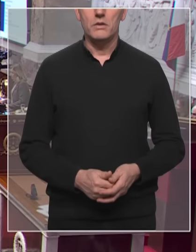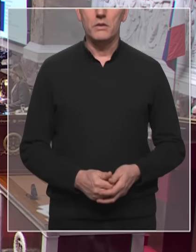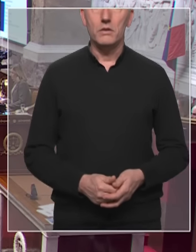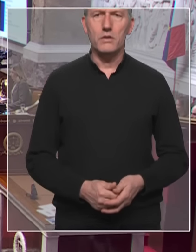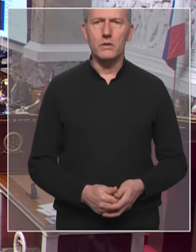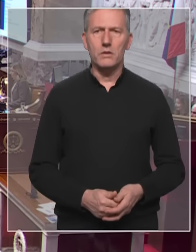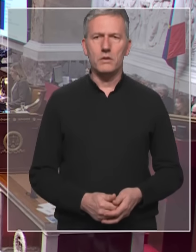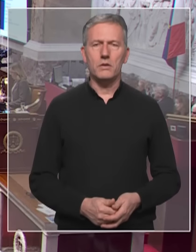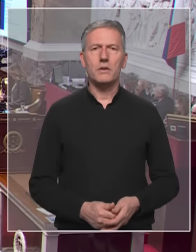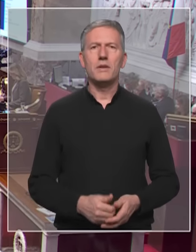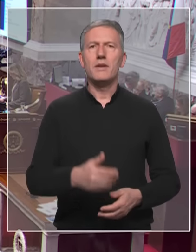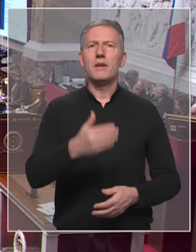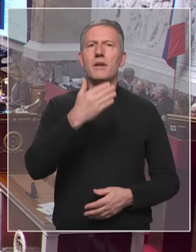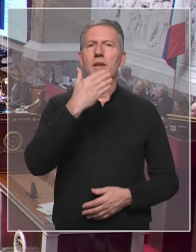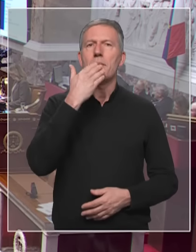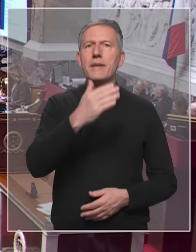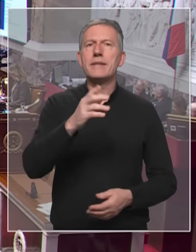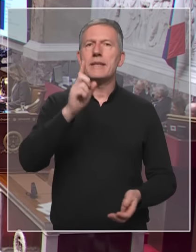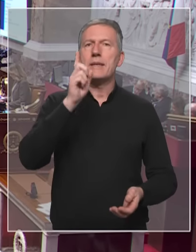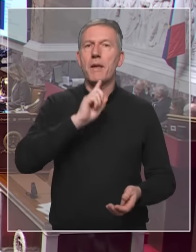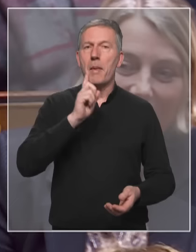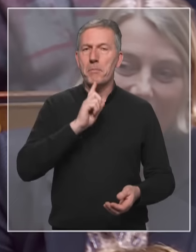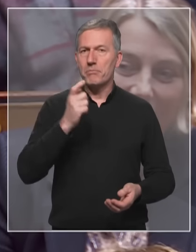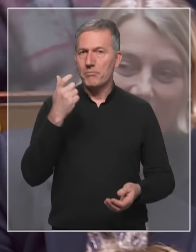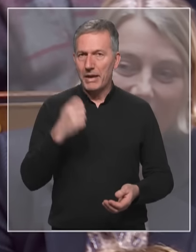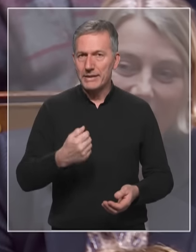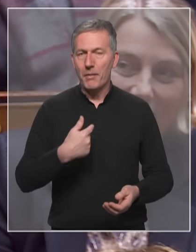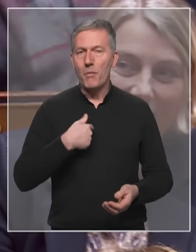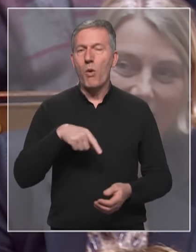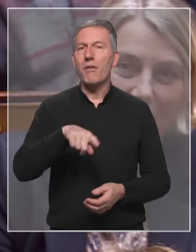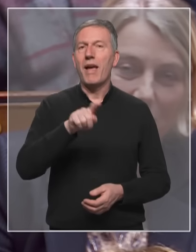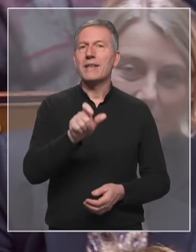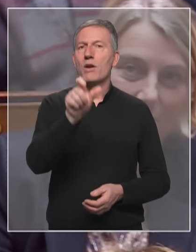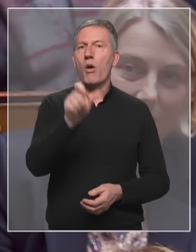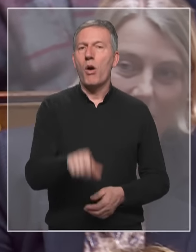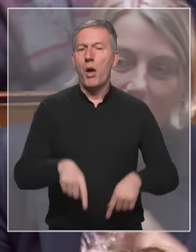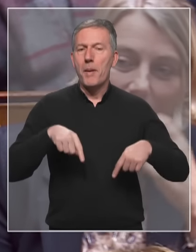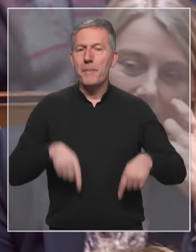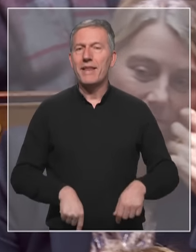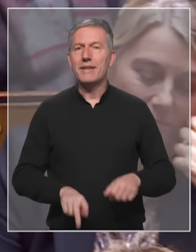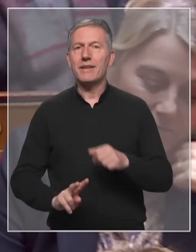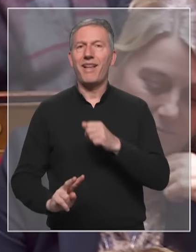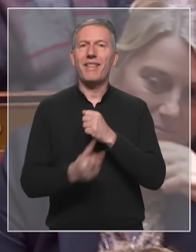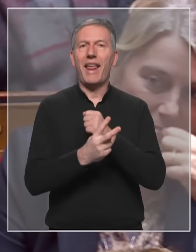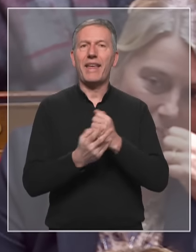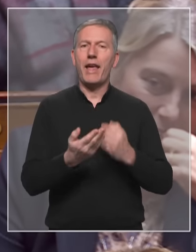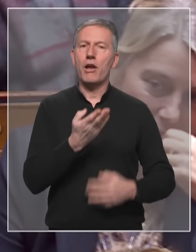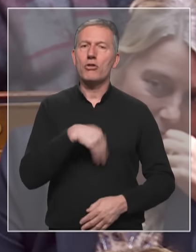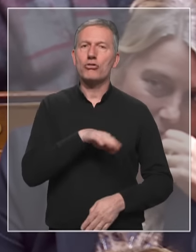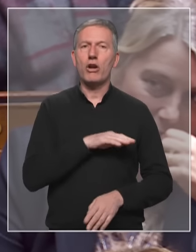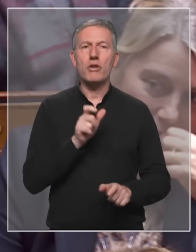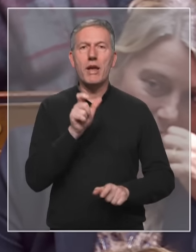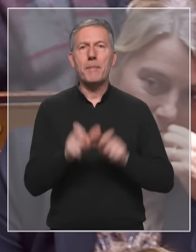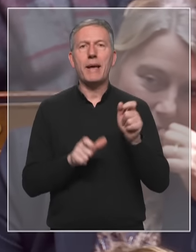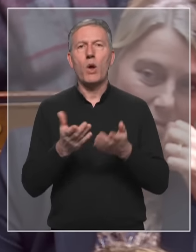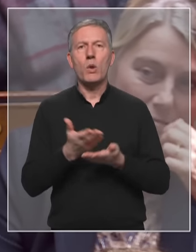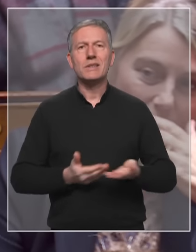Merci Madame la Présidente. Ma question s'adresse à Madame la ministre déléguée chargée des personnes en situation de